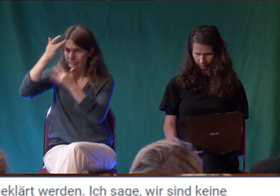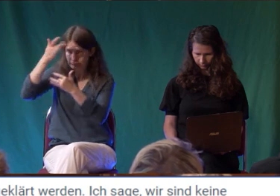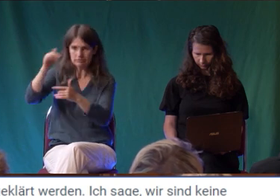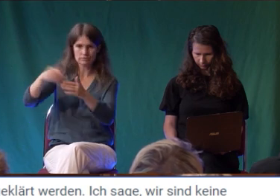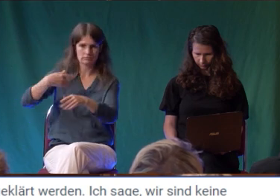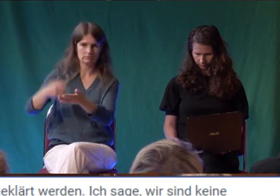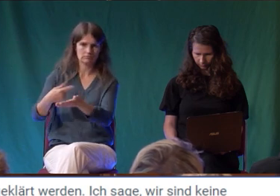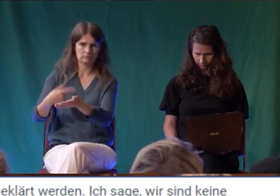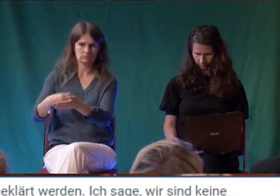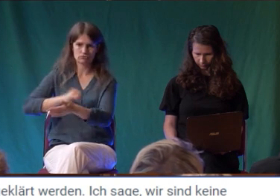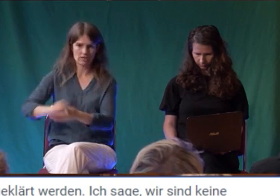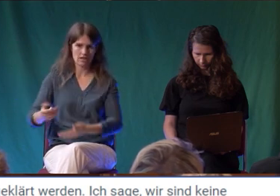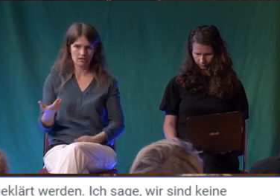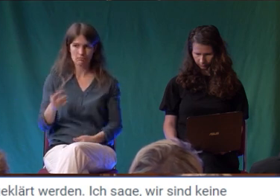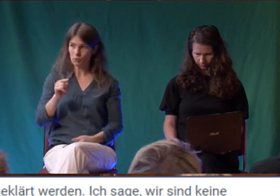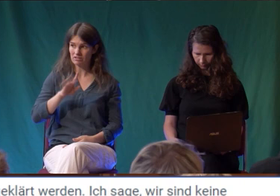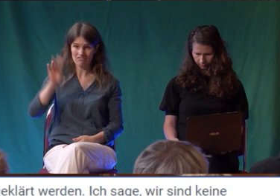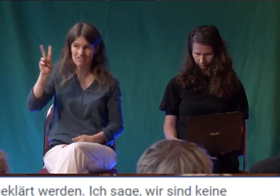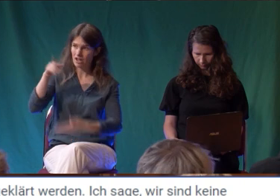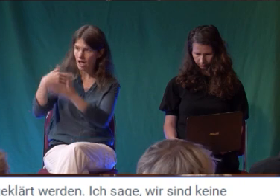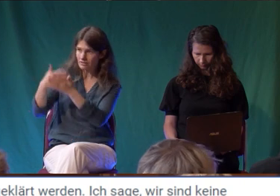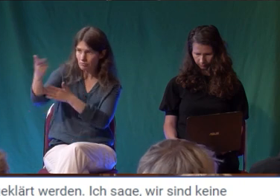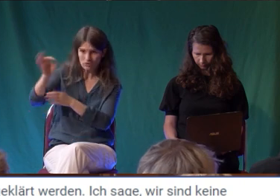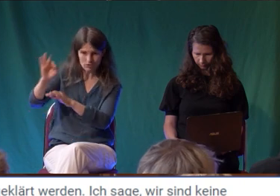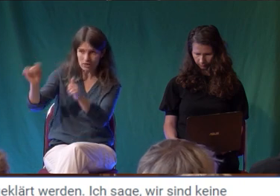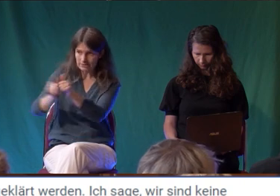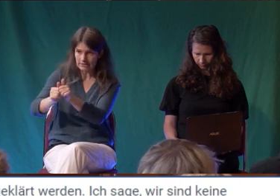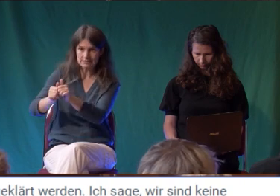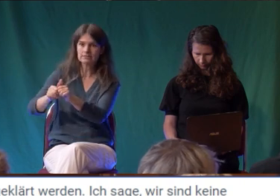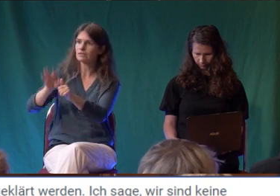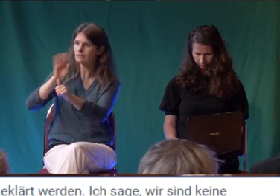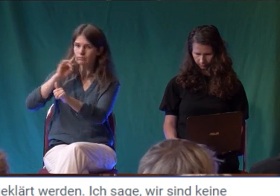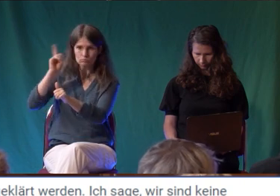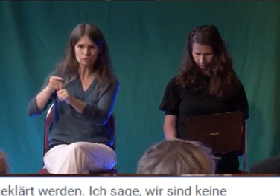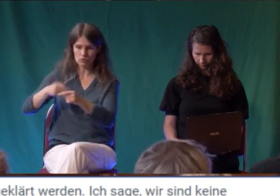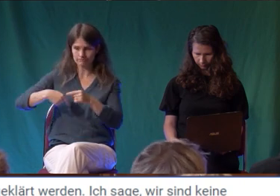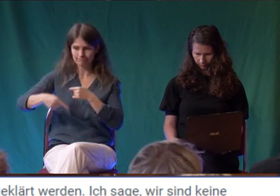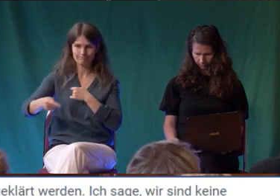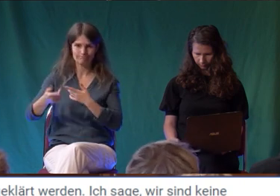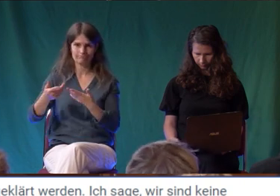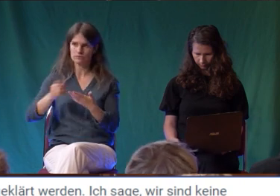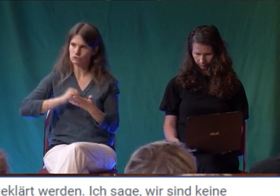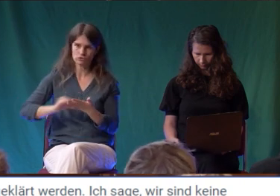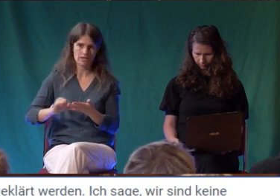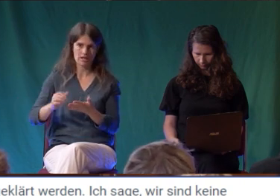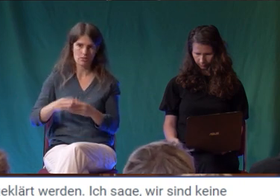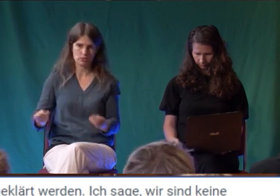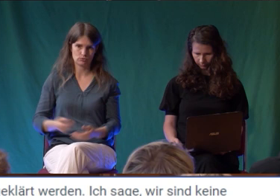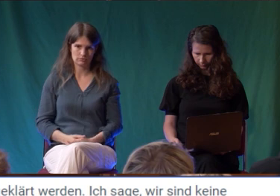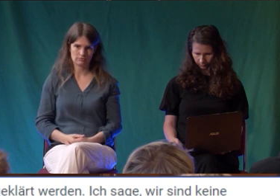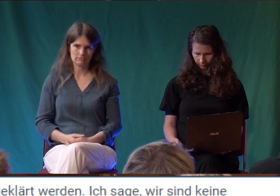diejenigen die die Assistenz organisieren und zu den Eltern schicken oft in den ersten Wochen